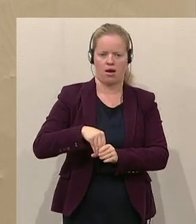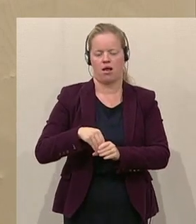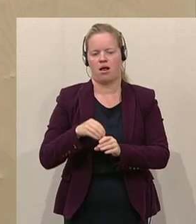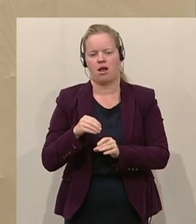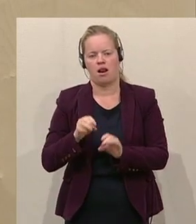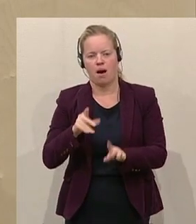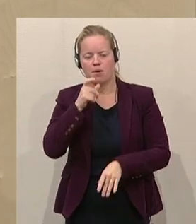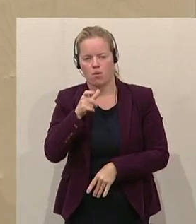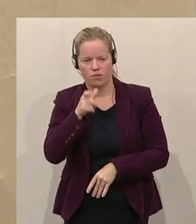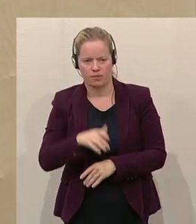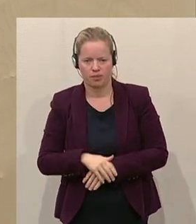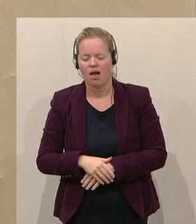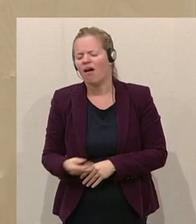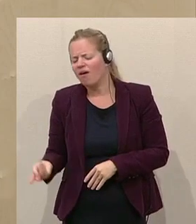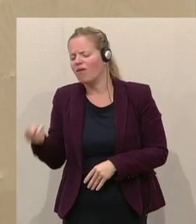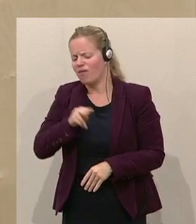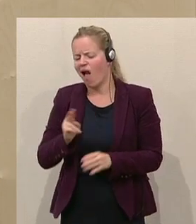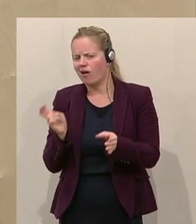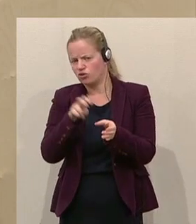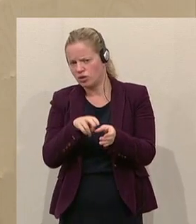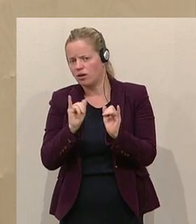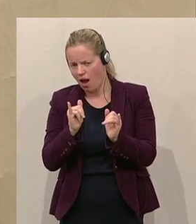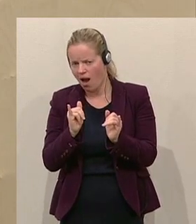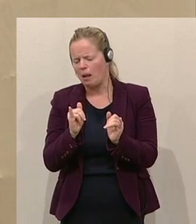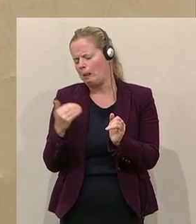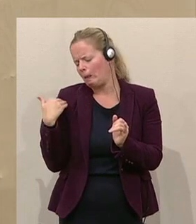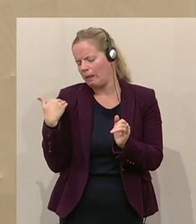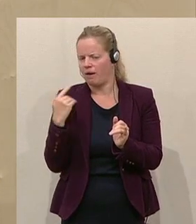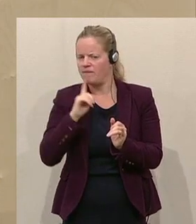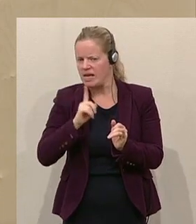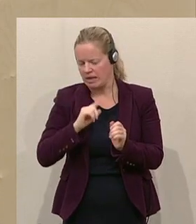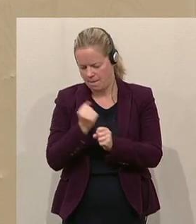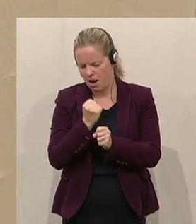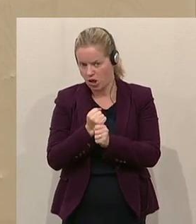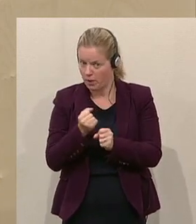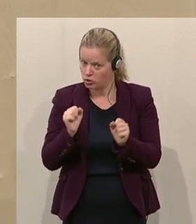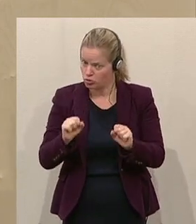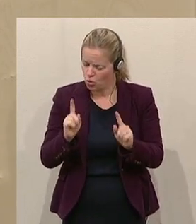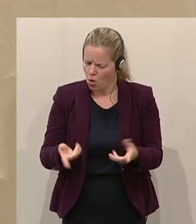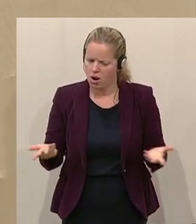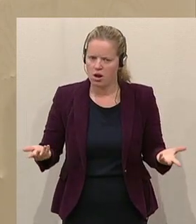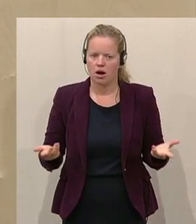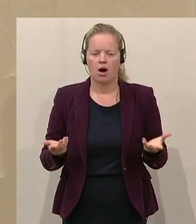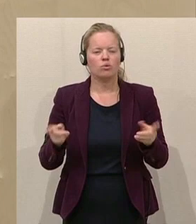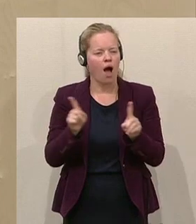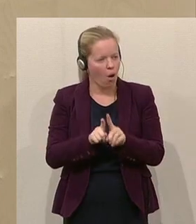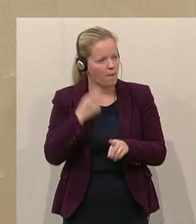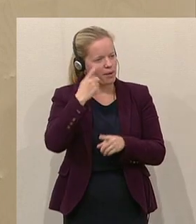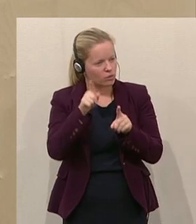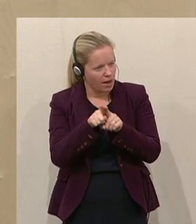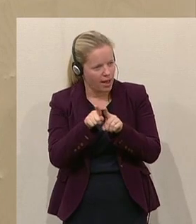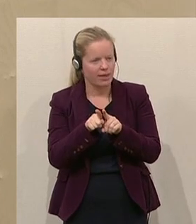Lehrerberuf forciert. Das ist zwar ein kleiner Schritt passiert jetzt in der Vergangenheit, aber das ist sicher noch zu wenig. Wir schließen uns natürlich auch dem an, dass man die